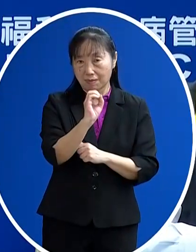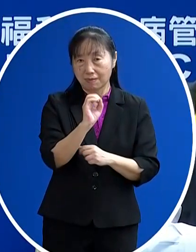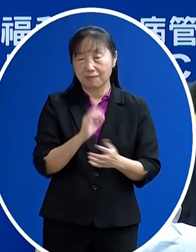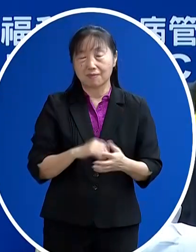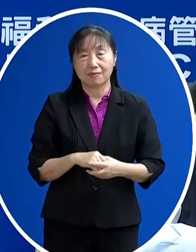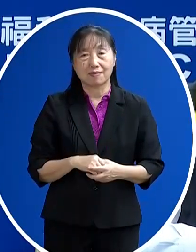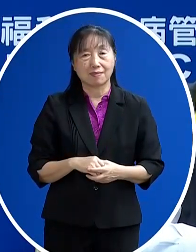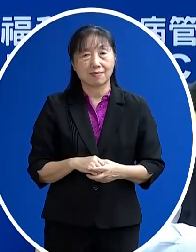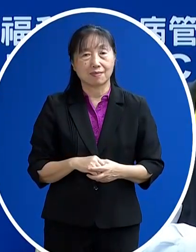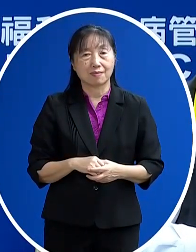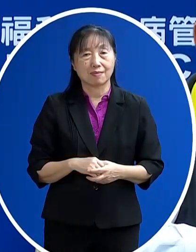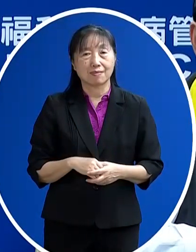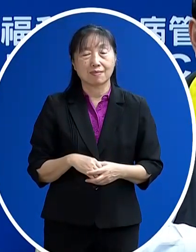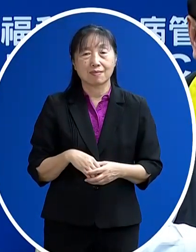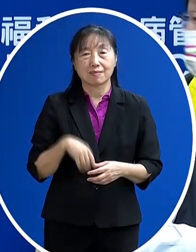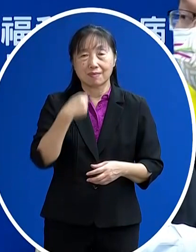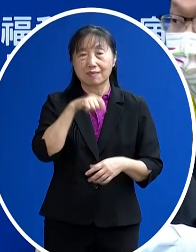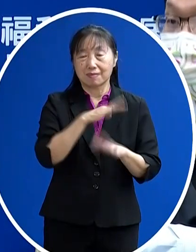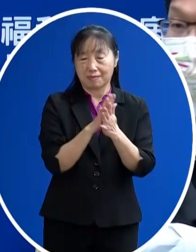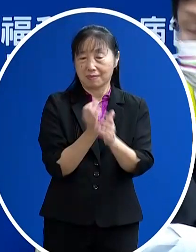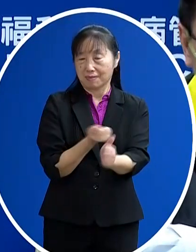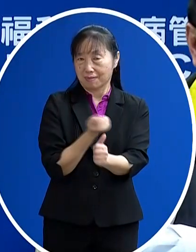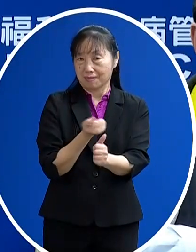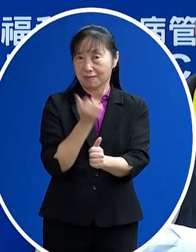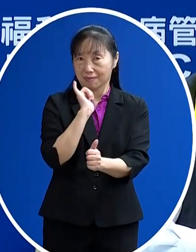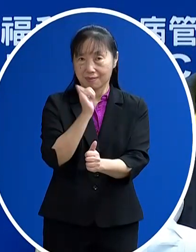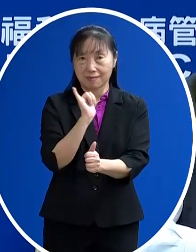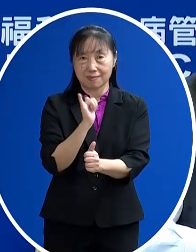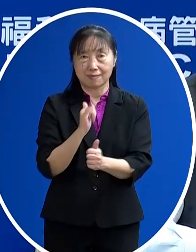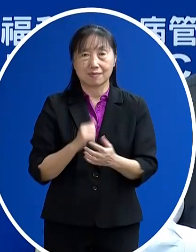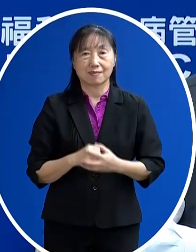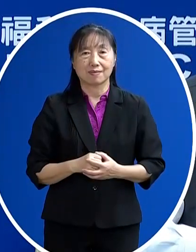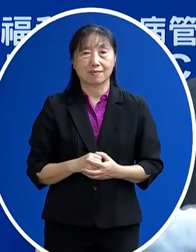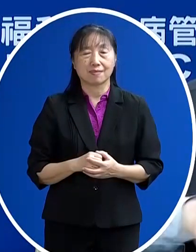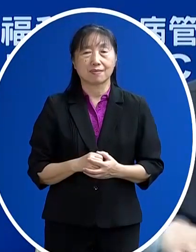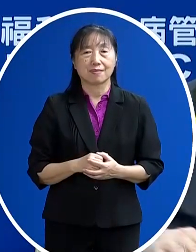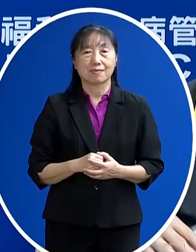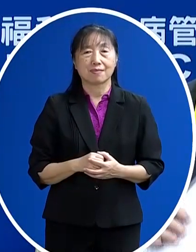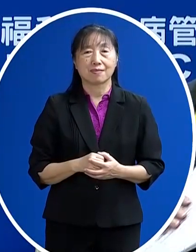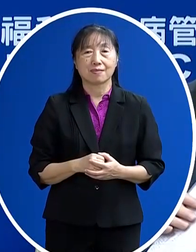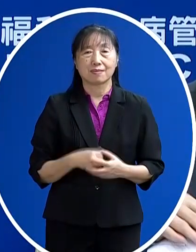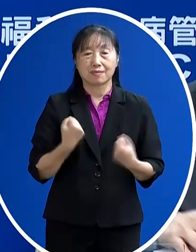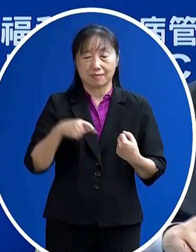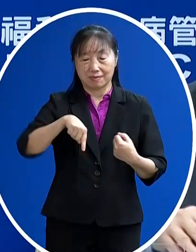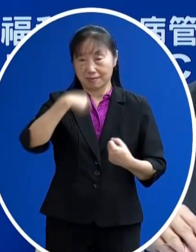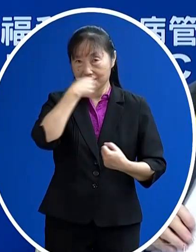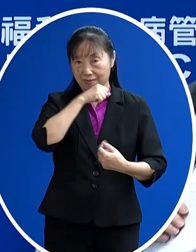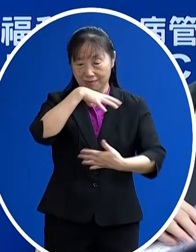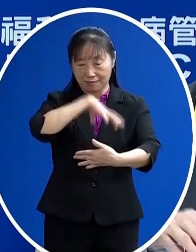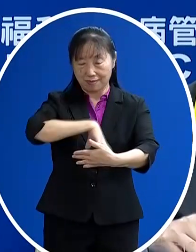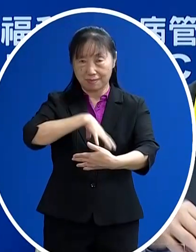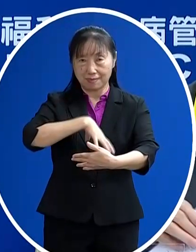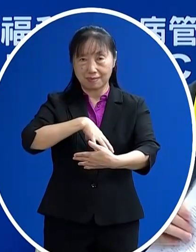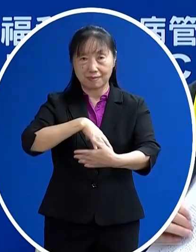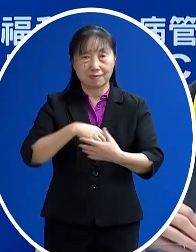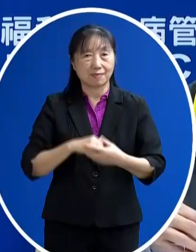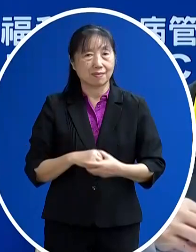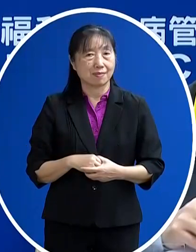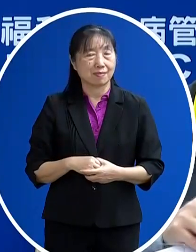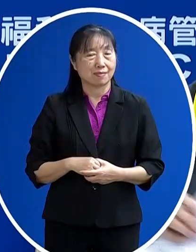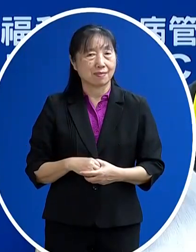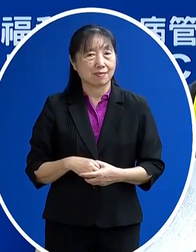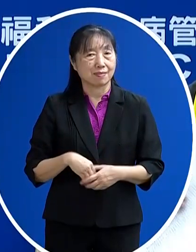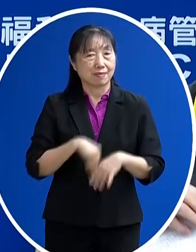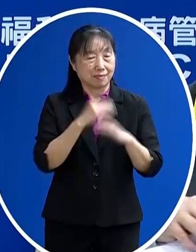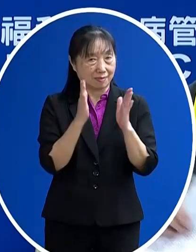常的应该是说控制的良好，所以在近在我们这个台湾里面就尽量能够